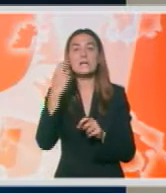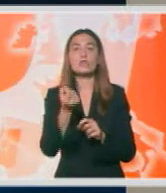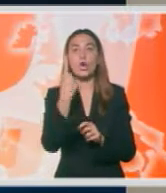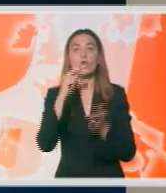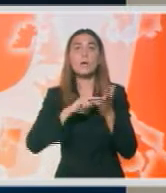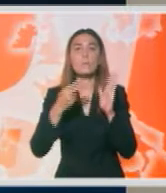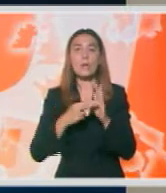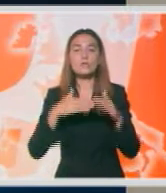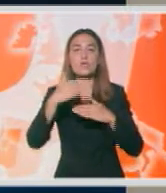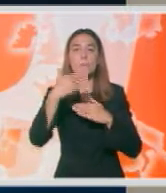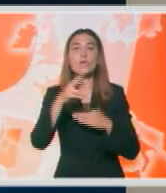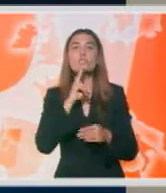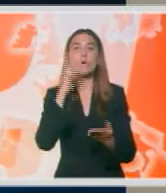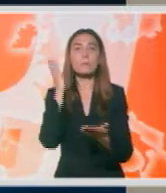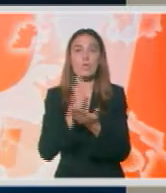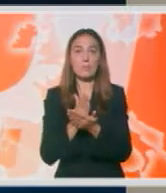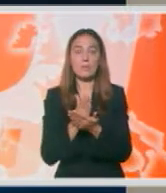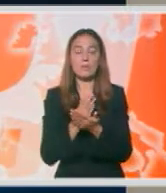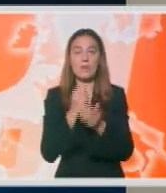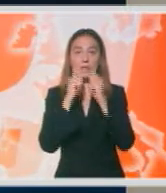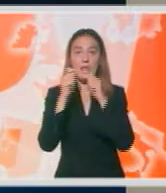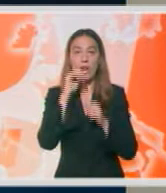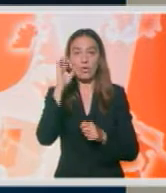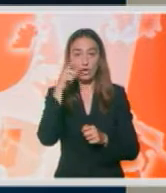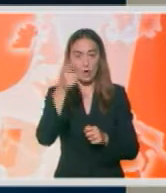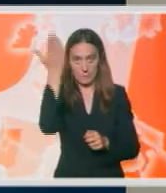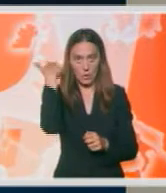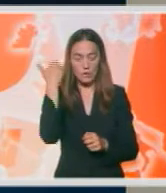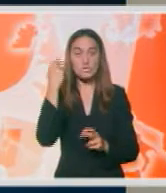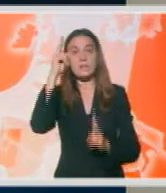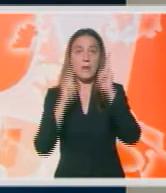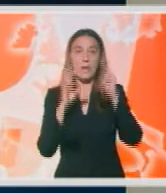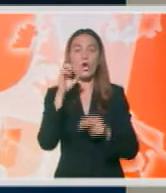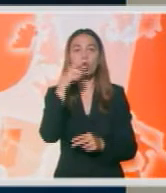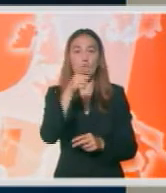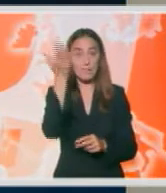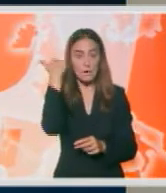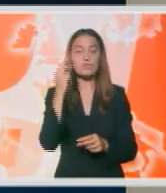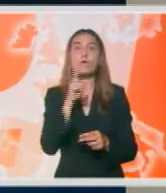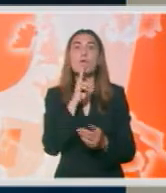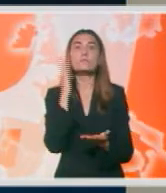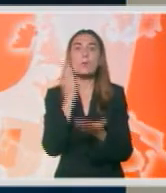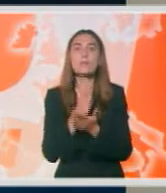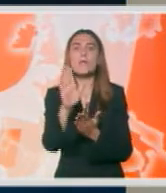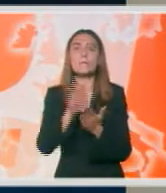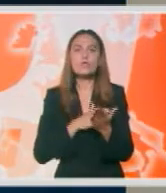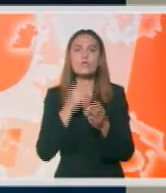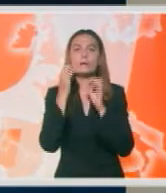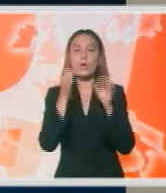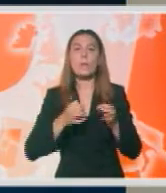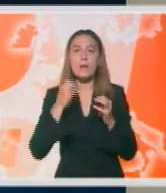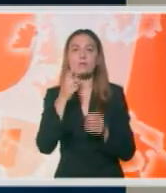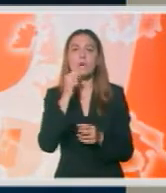politički proces u kojem će biti dijalog o toj prošlosti, debate o toj prošlosti, u kojem će biti početka